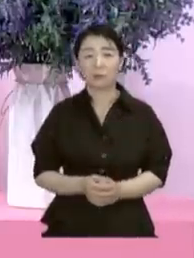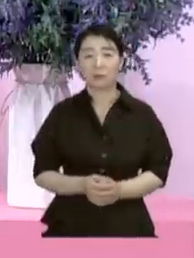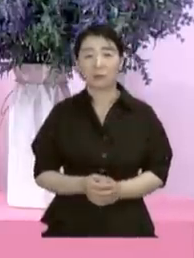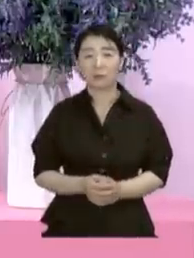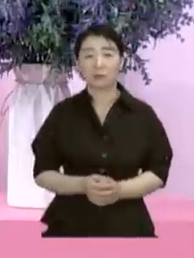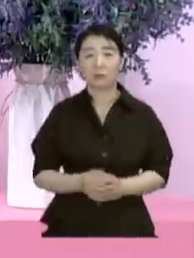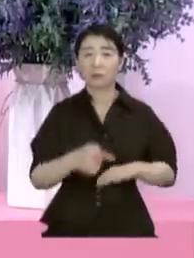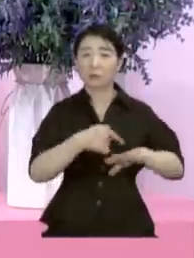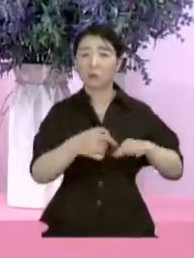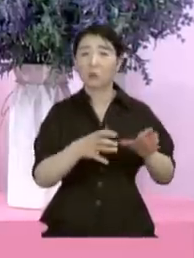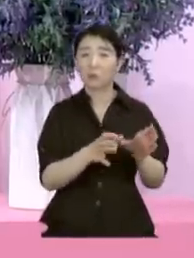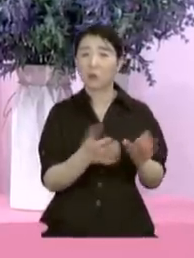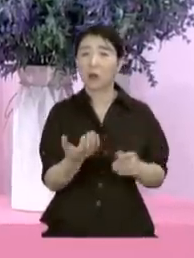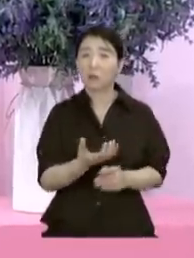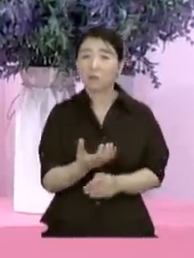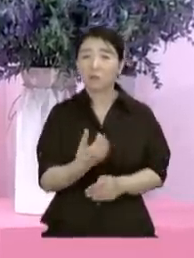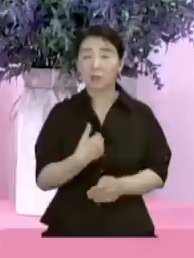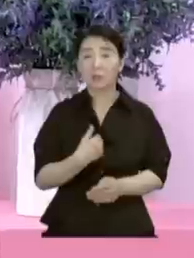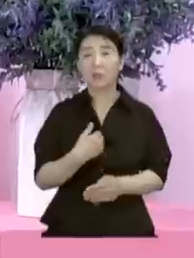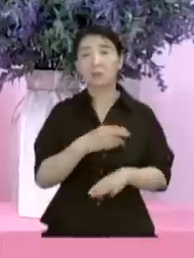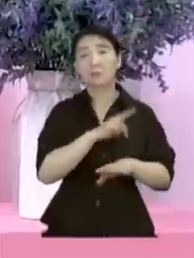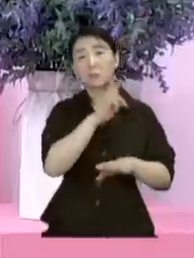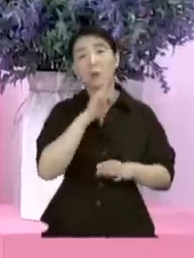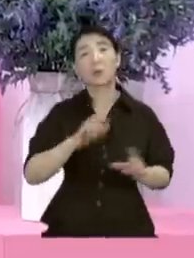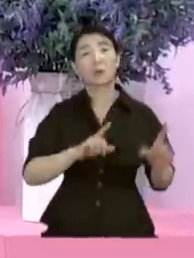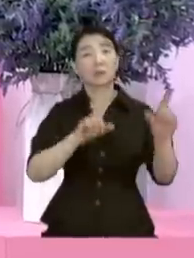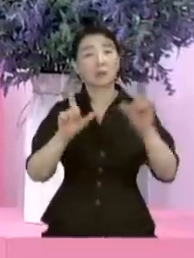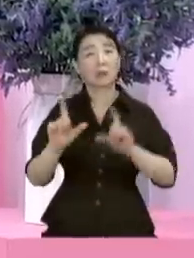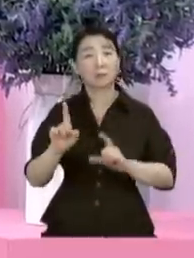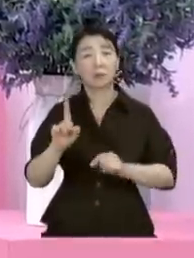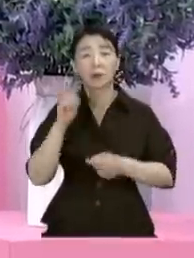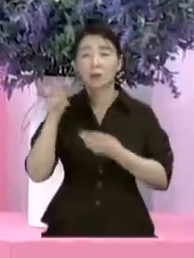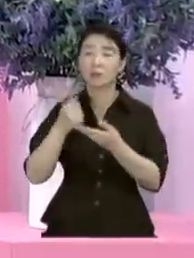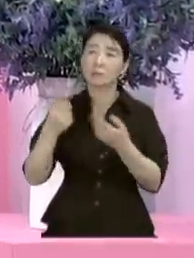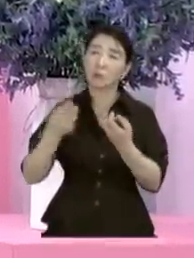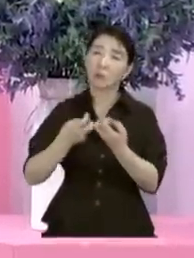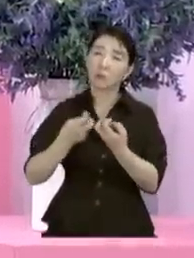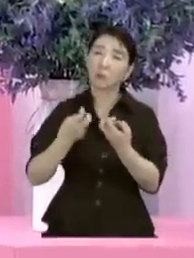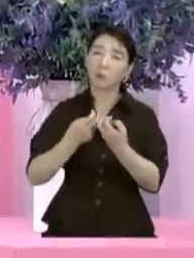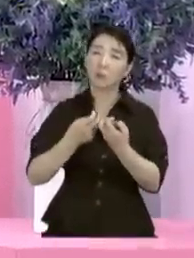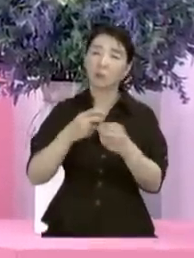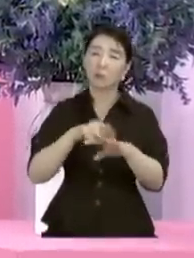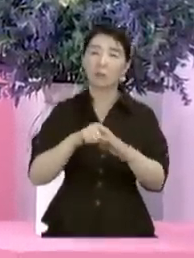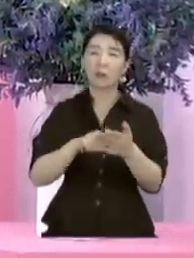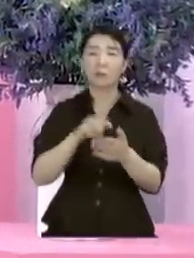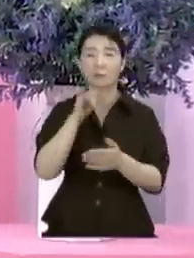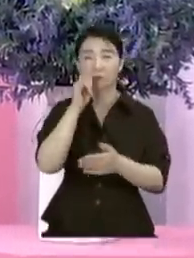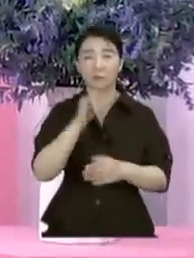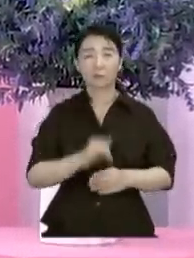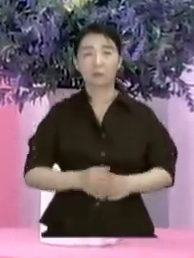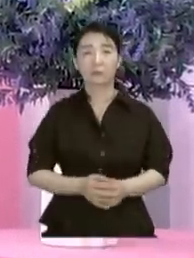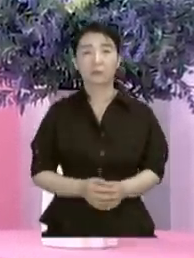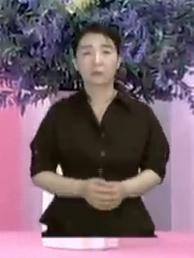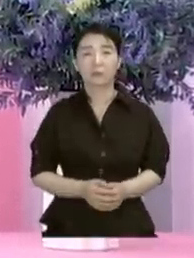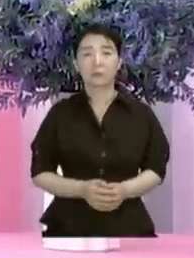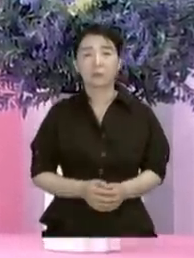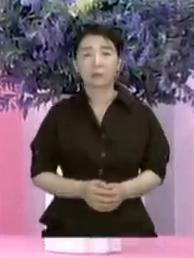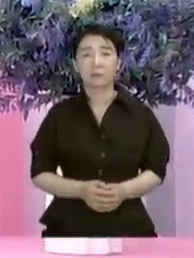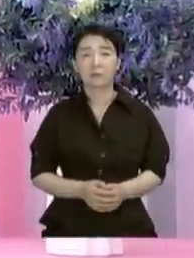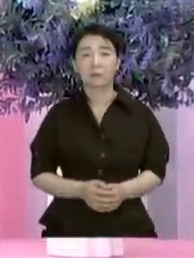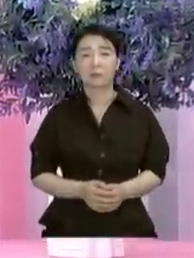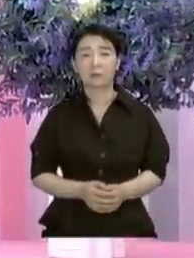우리 민족이 이렇게 아픈데 저는 너무 편하게 살고 있네요. 하나님 어떡하지 하는 마음이 그때부터 들었던 것